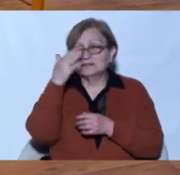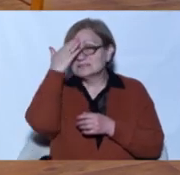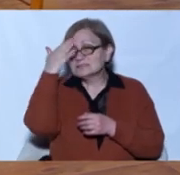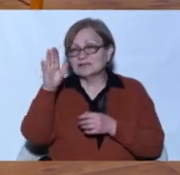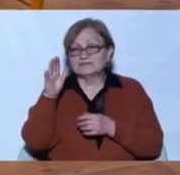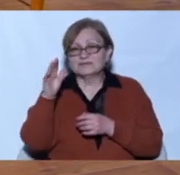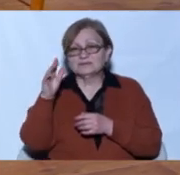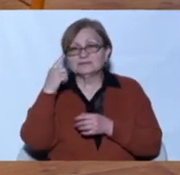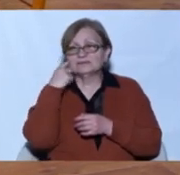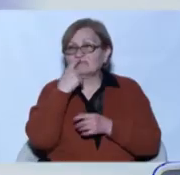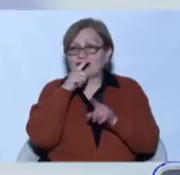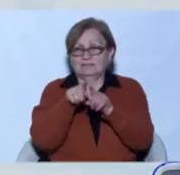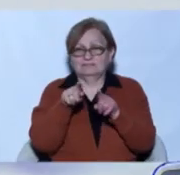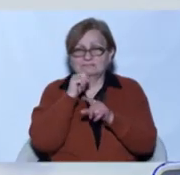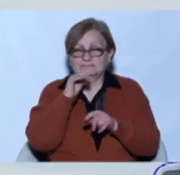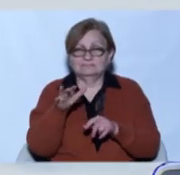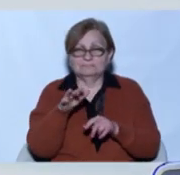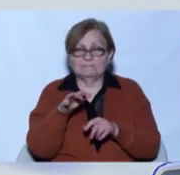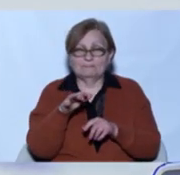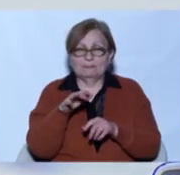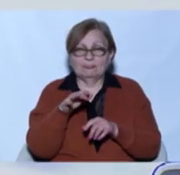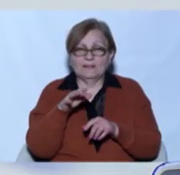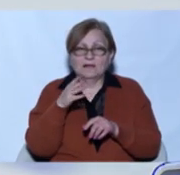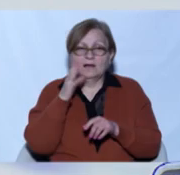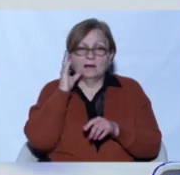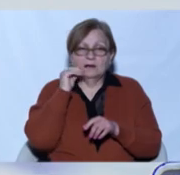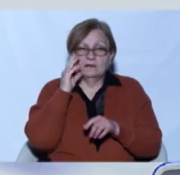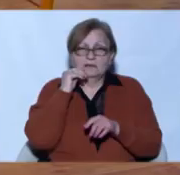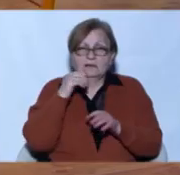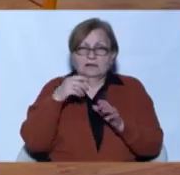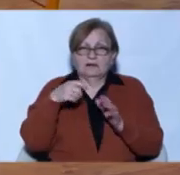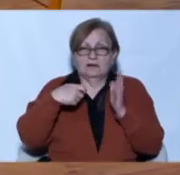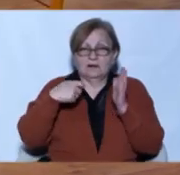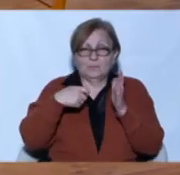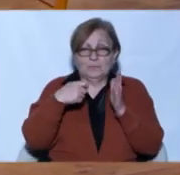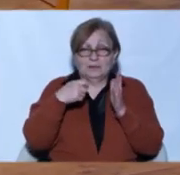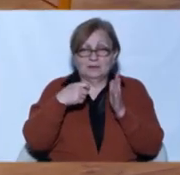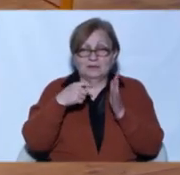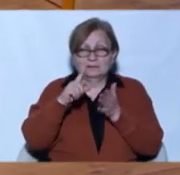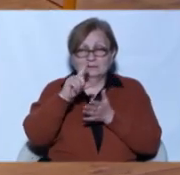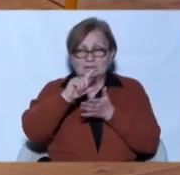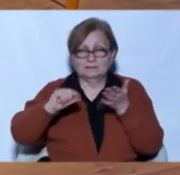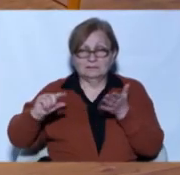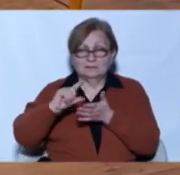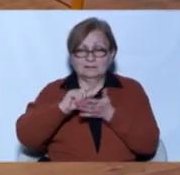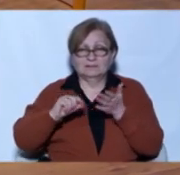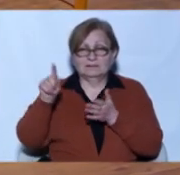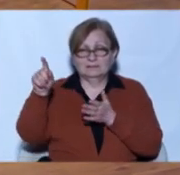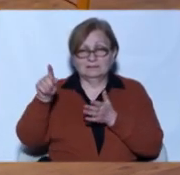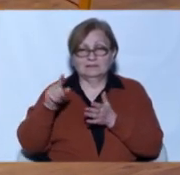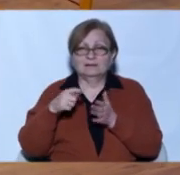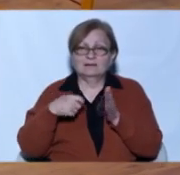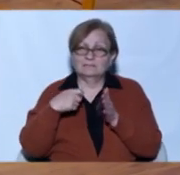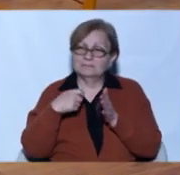თვალით? დიახ, ფილმი, როცა მოთხრობის საფუძველზე ახალი სცენარით ვითარდება,